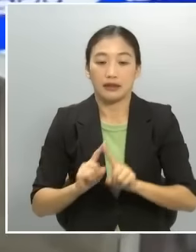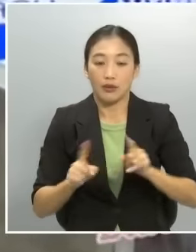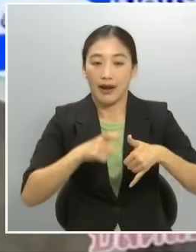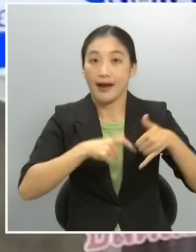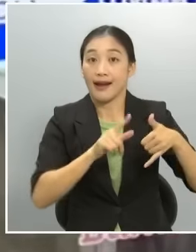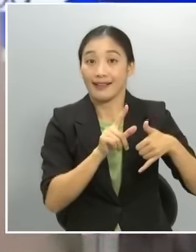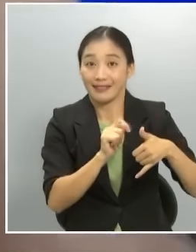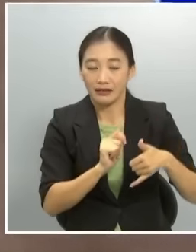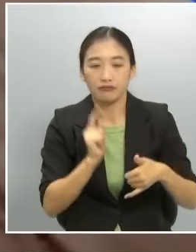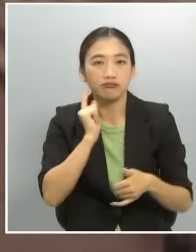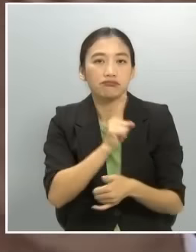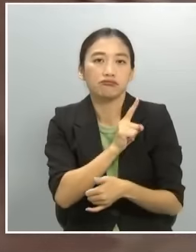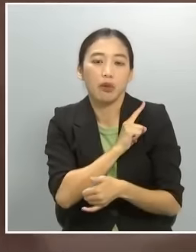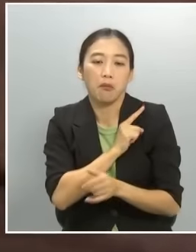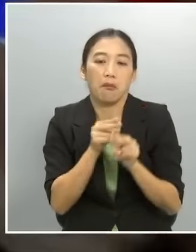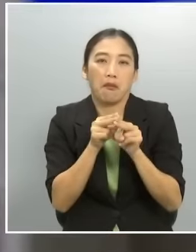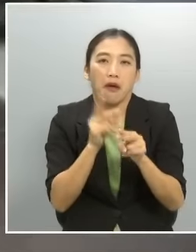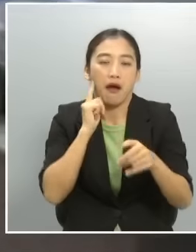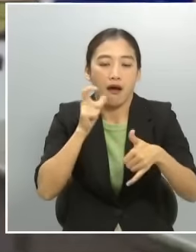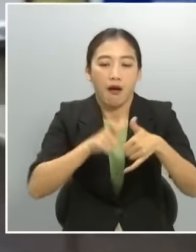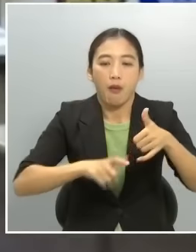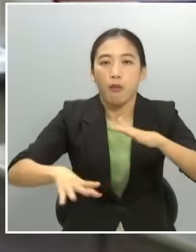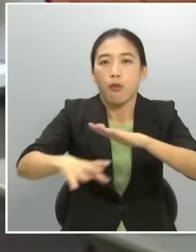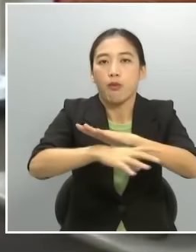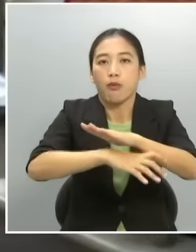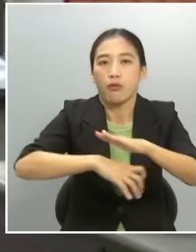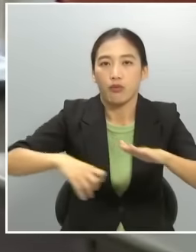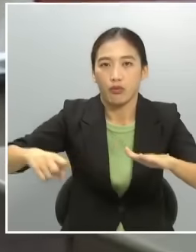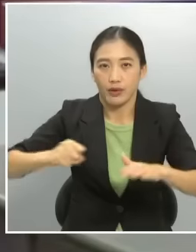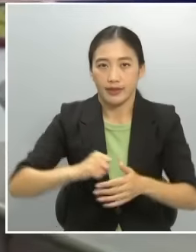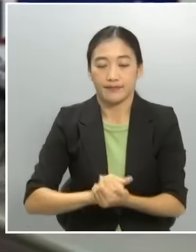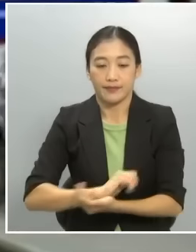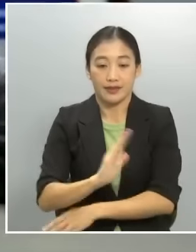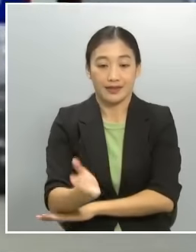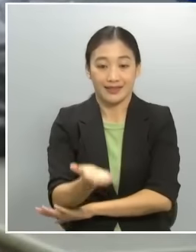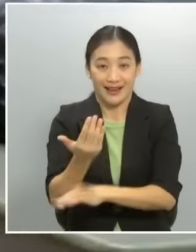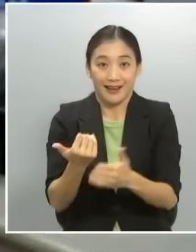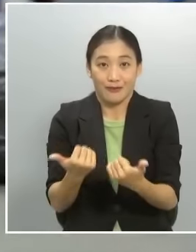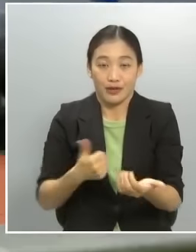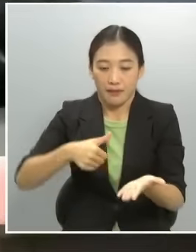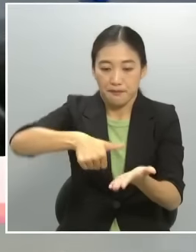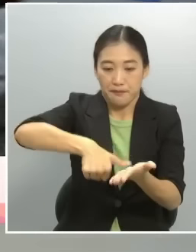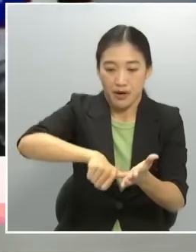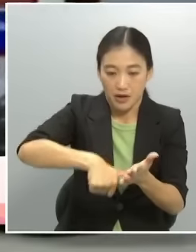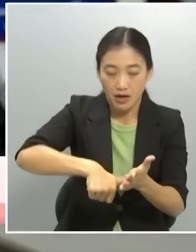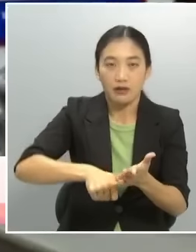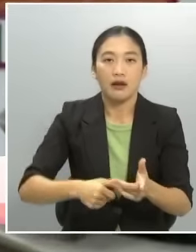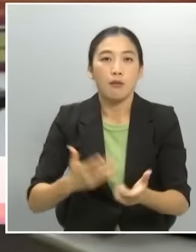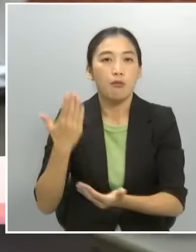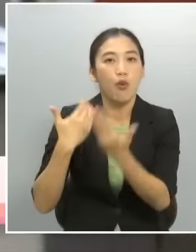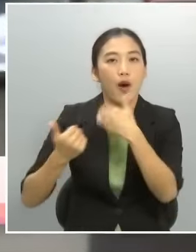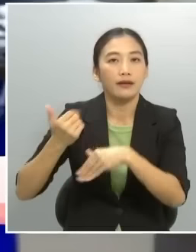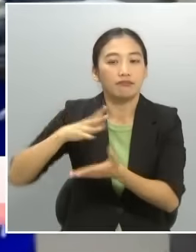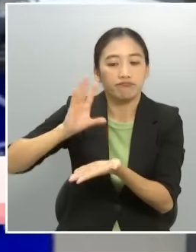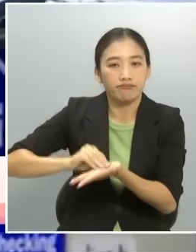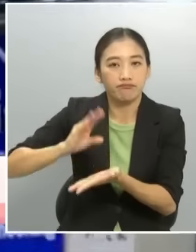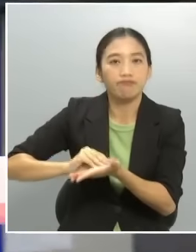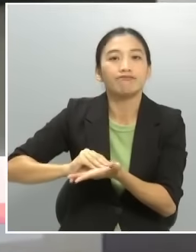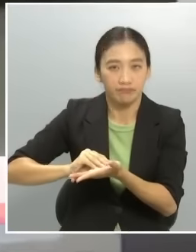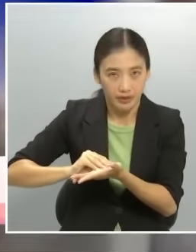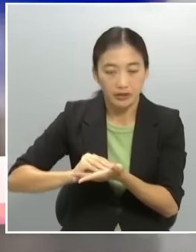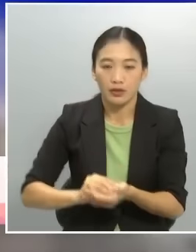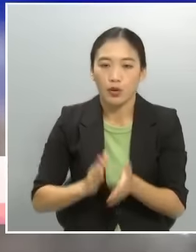ติ๊กเนี่ยนะครับไปพิมพ์ลายนิ้วมือแล้วก็ทำประวัติอาชญากรรมนะครับผู้สื่อข่าวพยายามเข้าไปสอบถามอีกครั้งนึงนะครับว่าถามจริงๆเหอะมีใคร